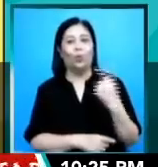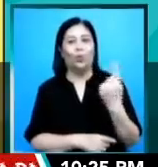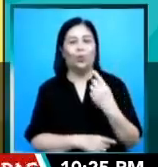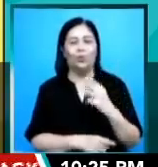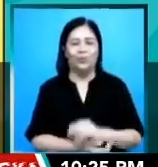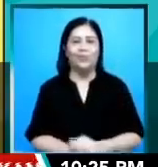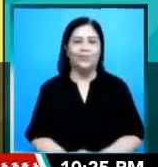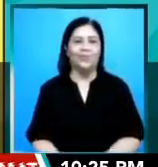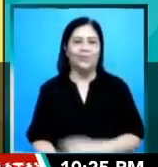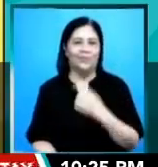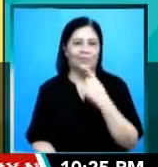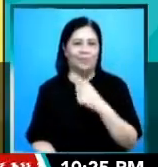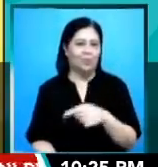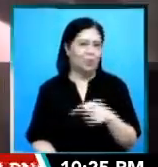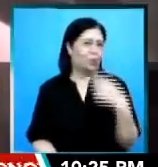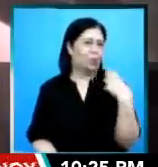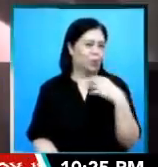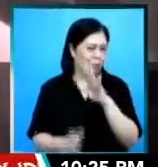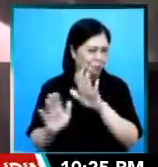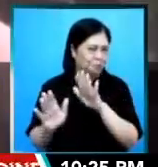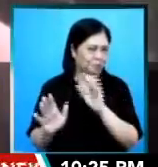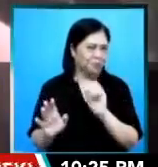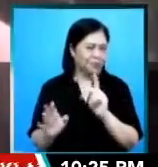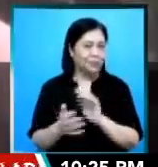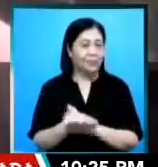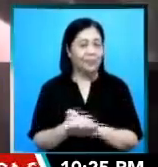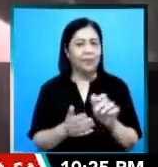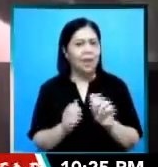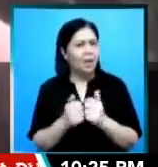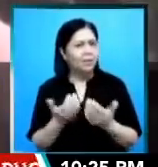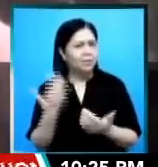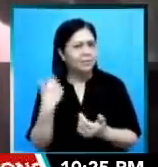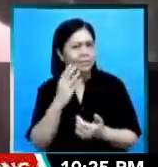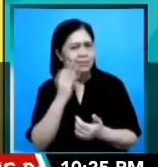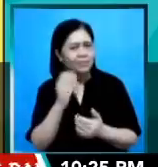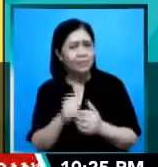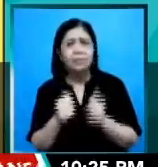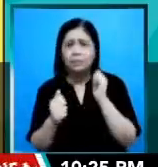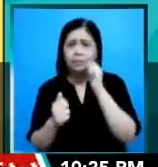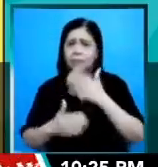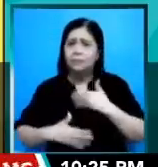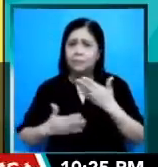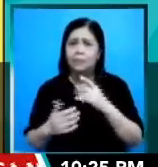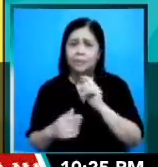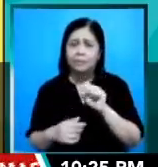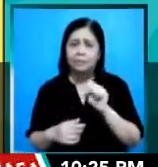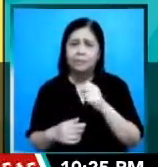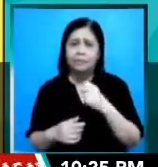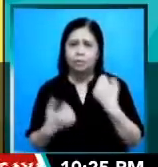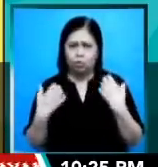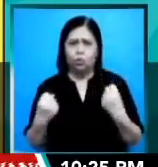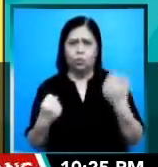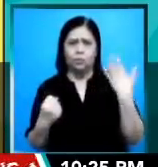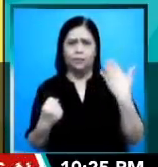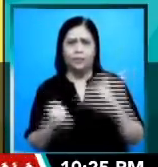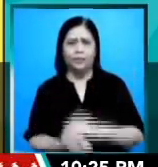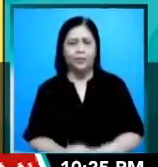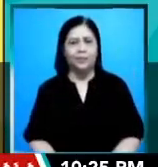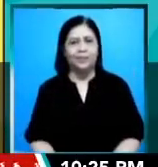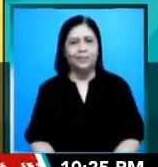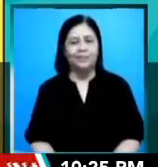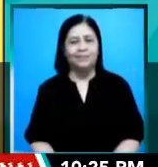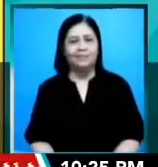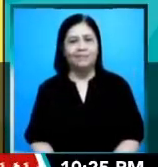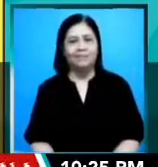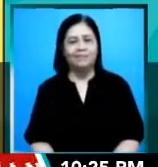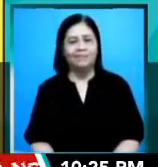Sabi mo, boss eh. How was he then? Masaya siya. Masaya siya. Malakas pa siya ito. Medyo malakas pa rin. May